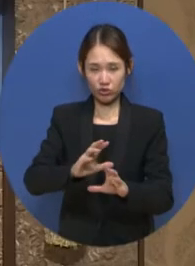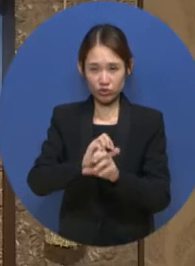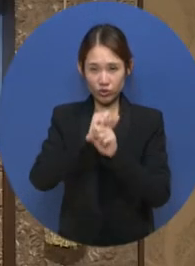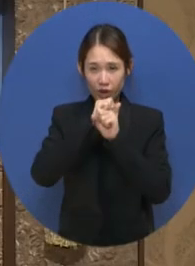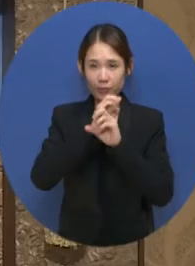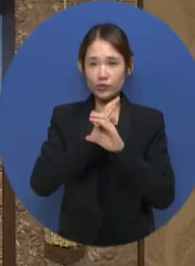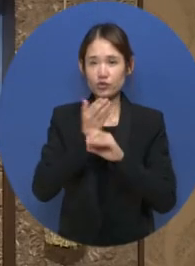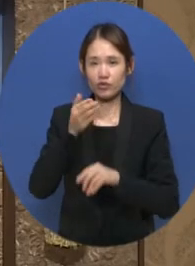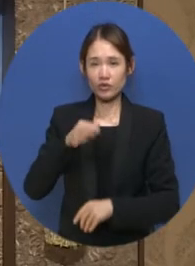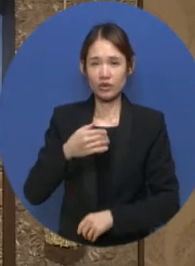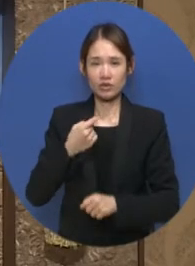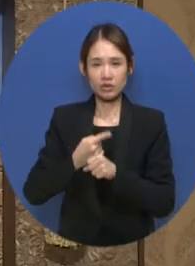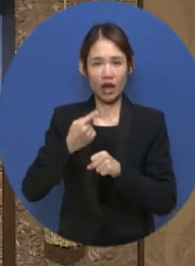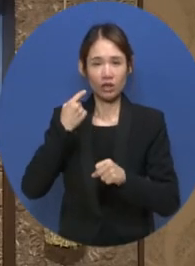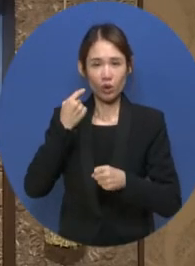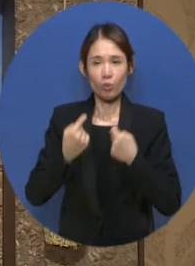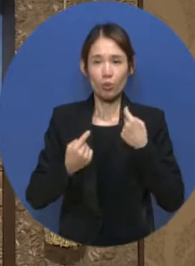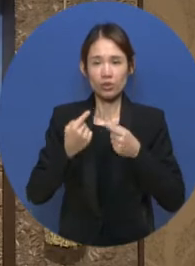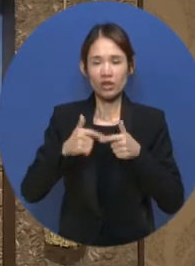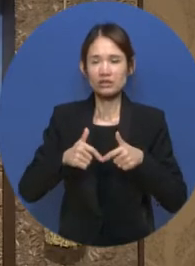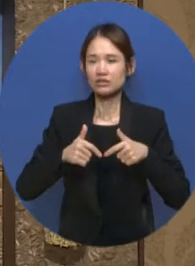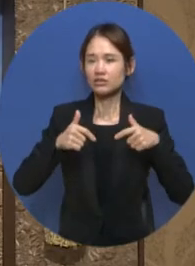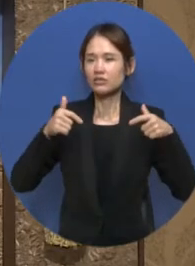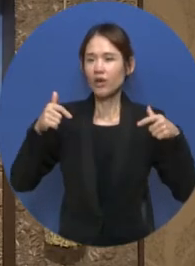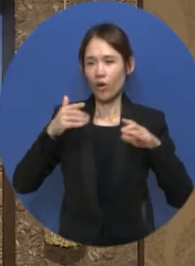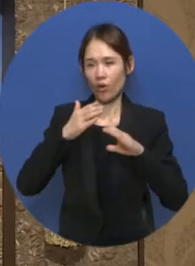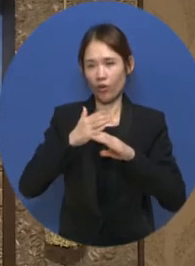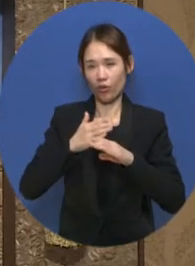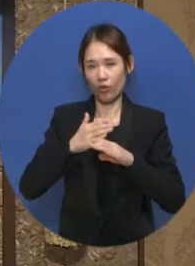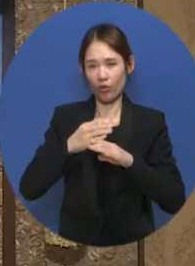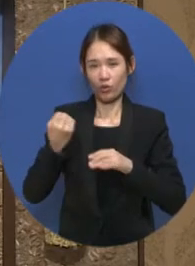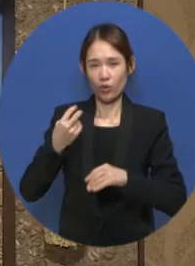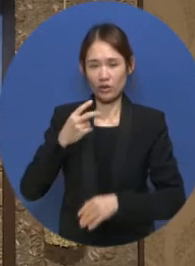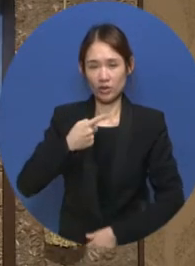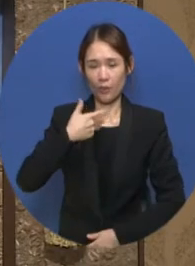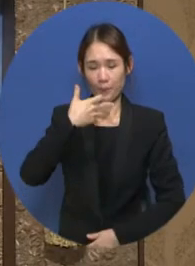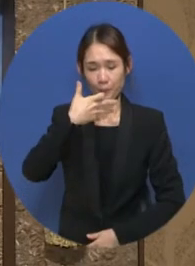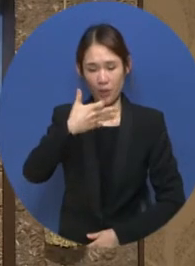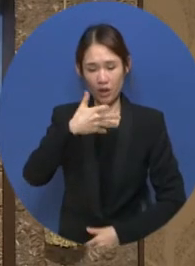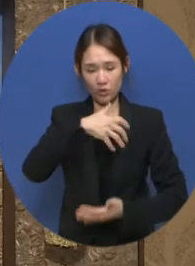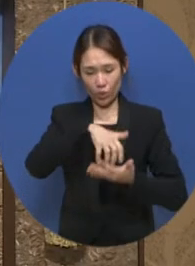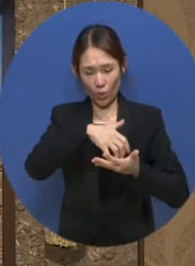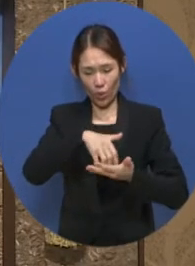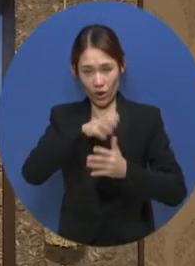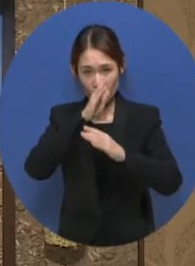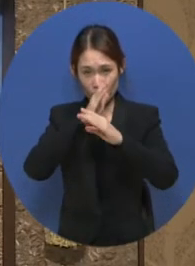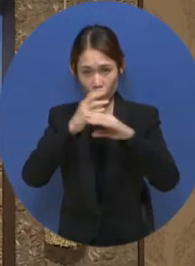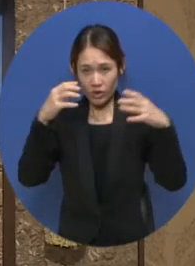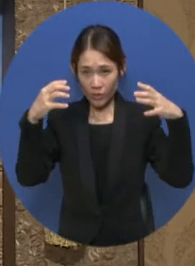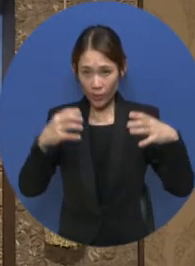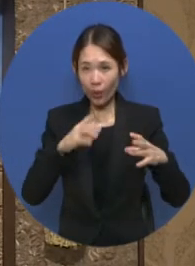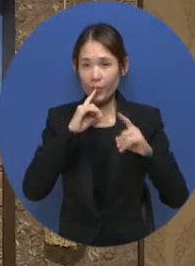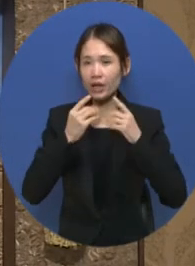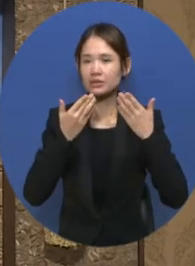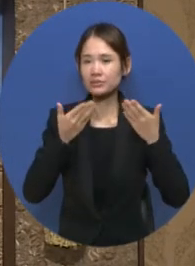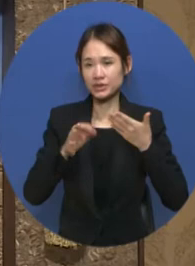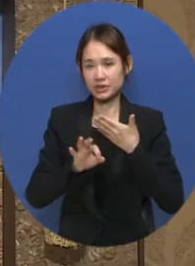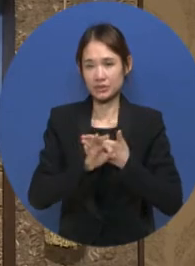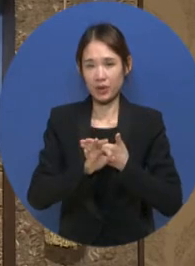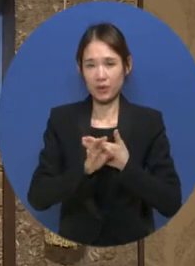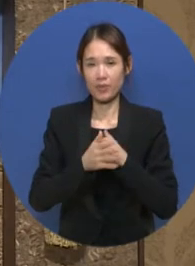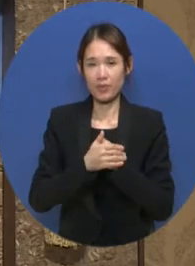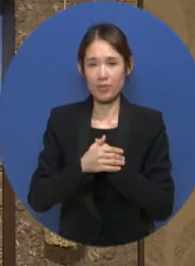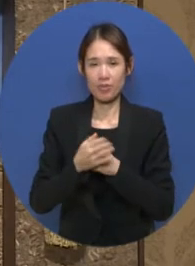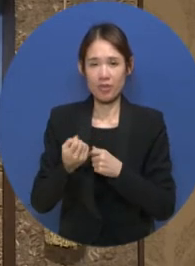지난해보다는 사실은 조금 들었구요 그리고 이제 2018년 이제 통계 중심으로 조금 말씀을 드리면 깐 주로 이제